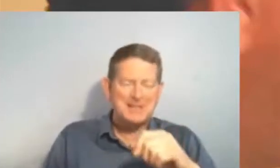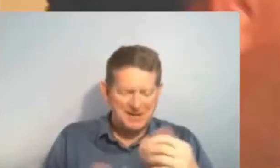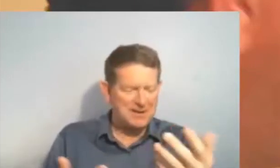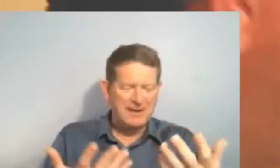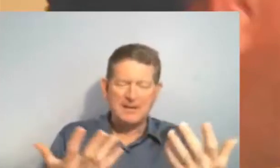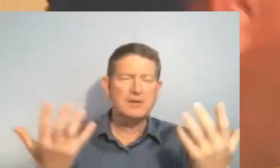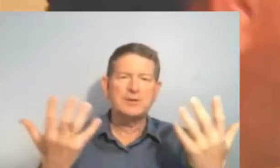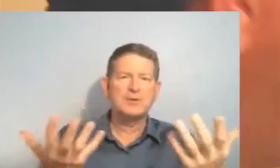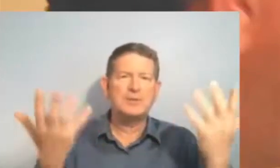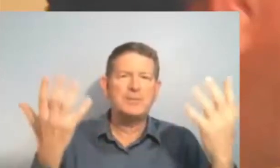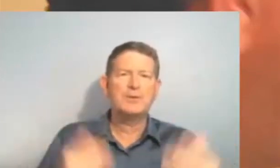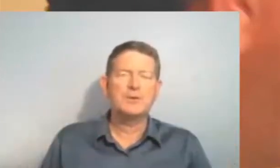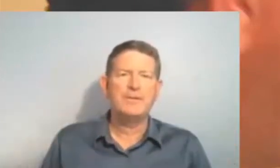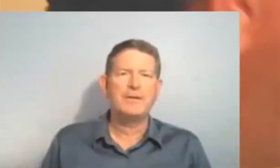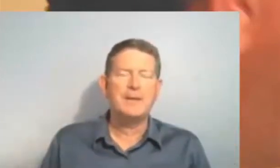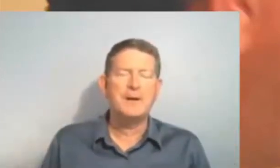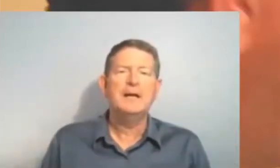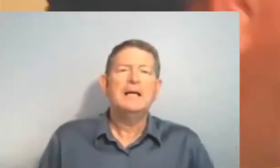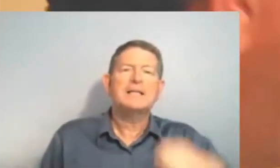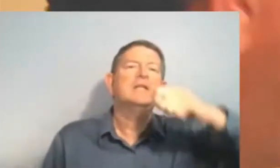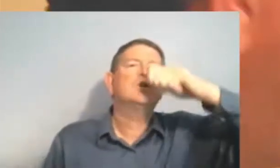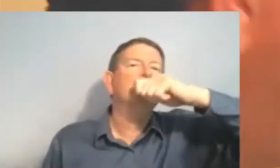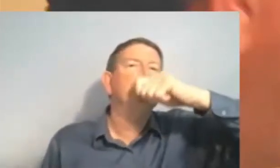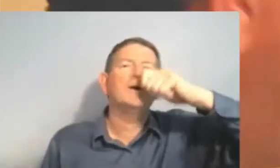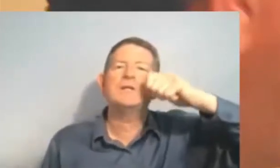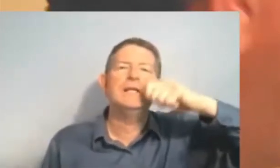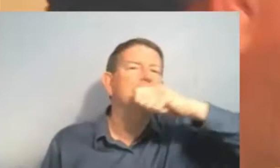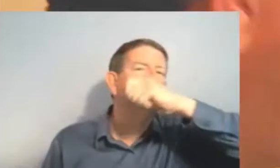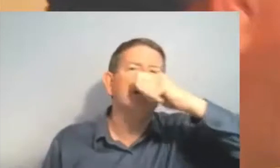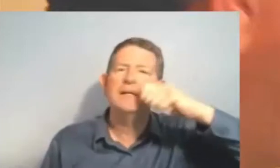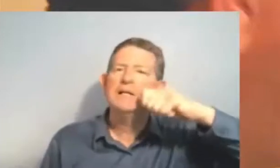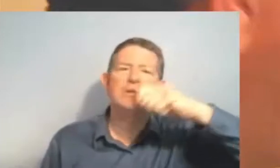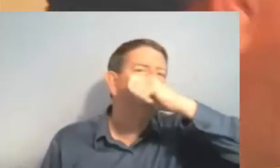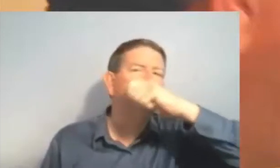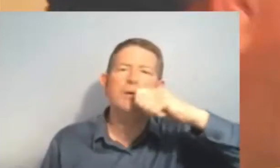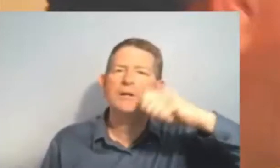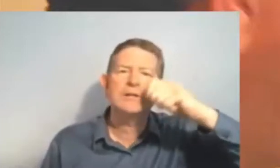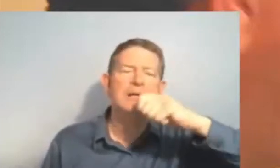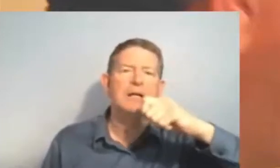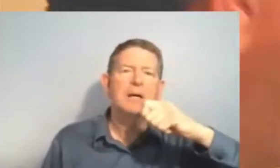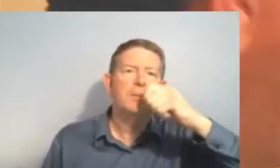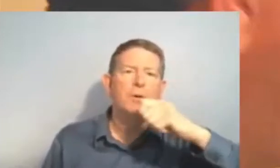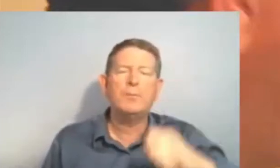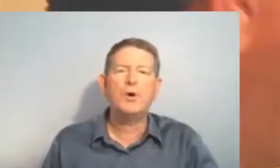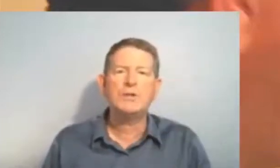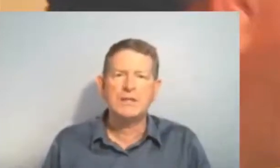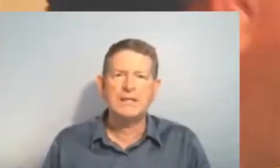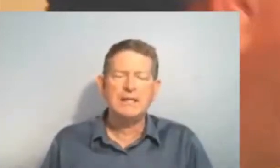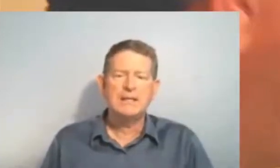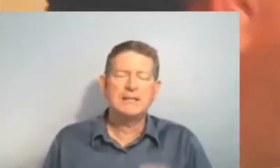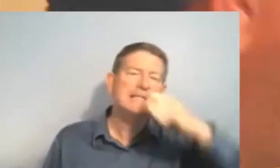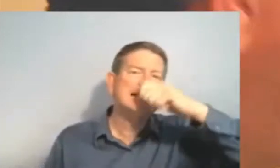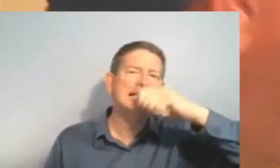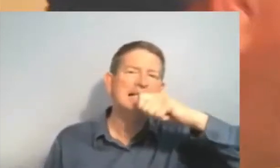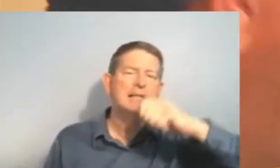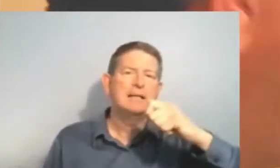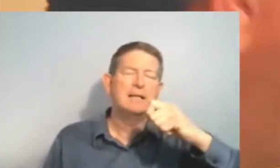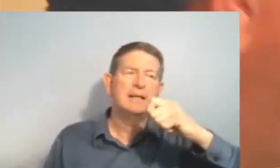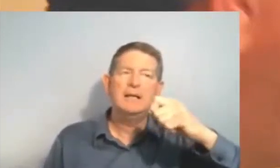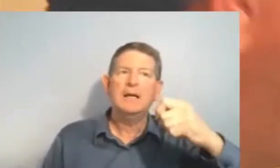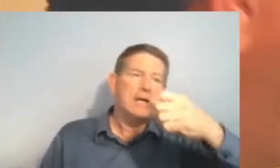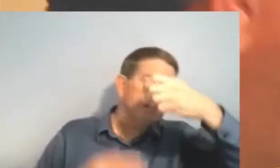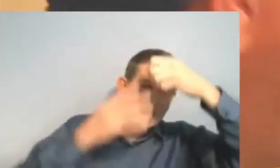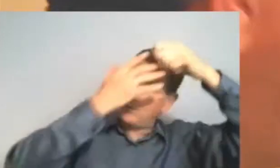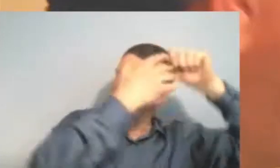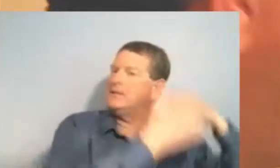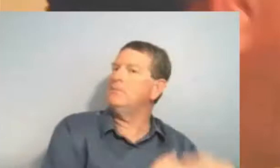brosse les dents. Je ne sais plus ce que je fais avec les mains. Ça, c'est se brosser les dents. Se brosser. Brosser, c'est ça.